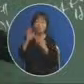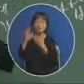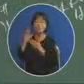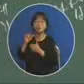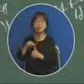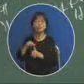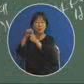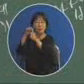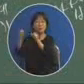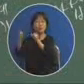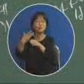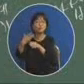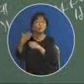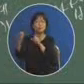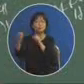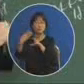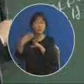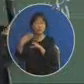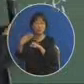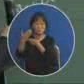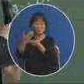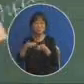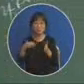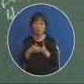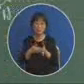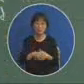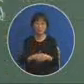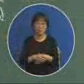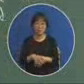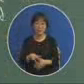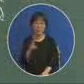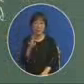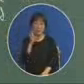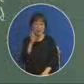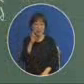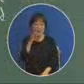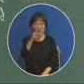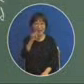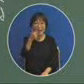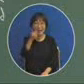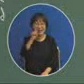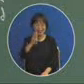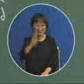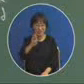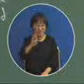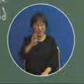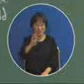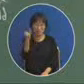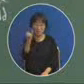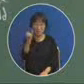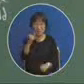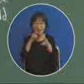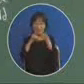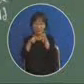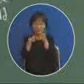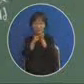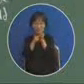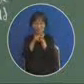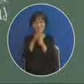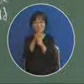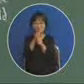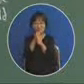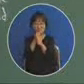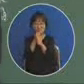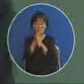see that Rahab lied and she received answers. 이 라합이 언약을 붙잡은 거예요. Rahab held onto the covenant. 여러분,